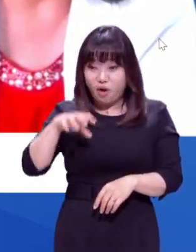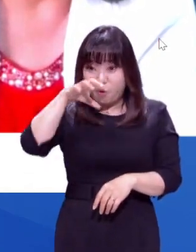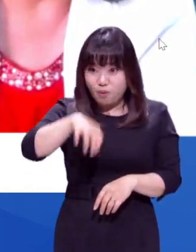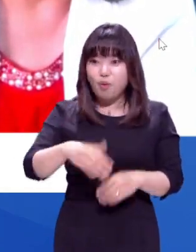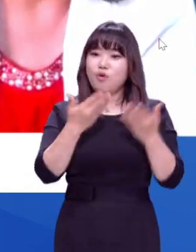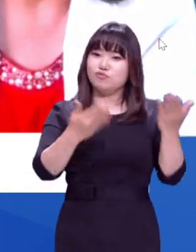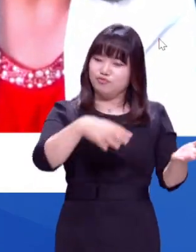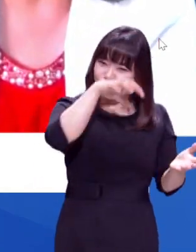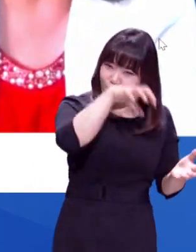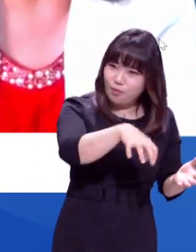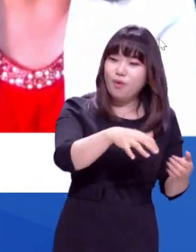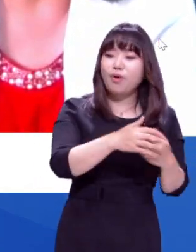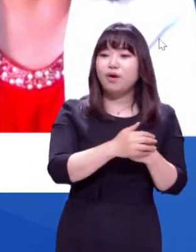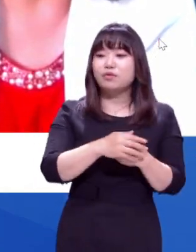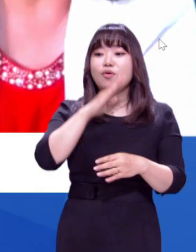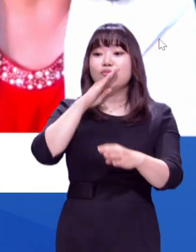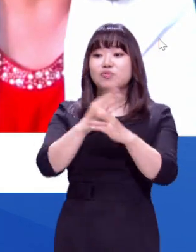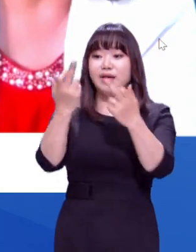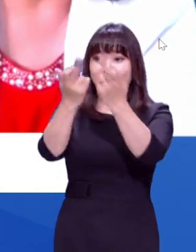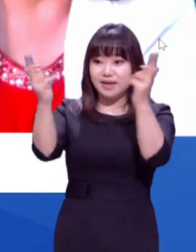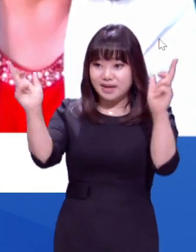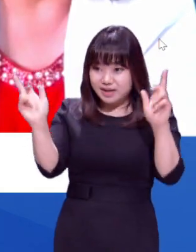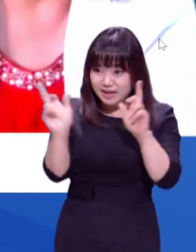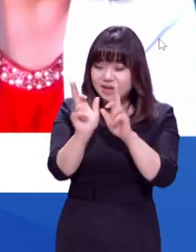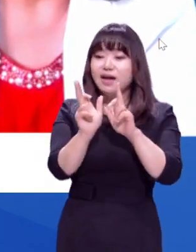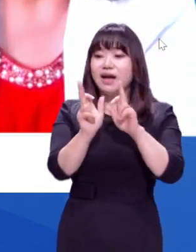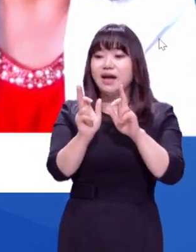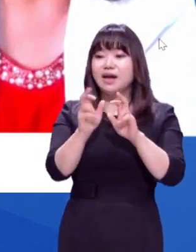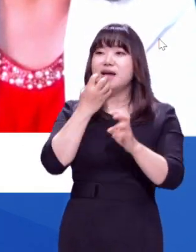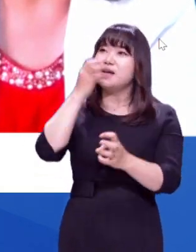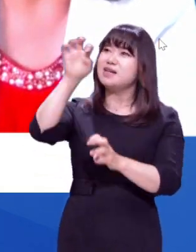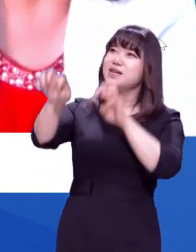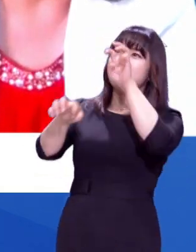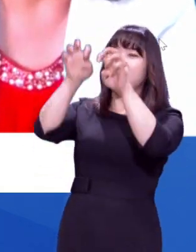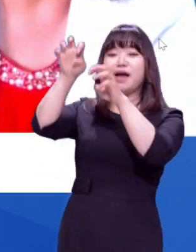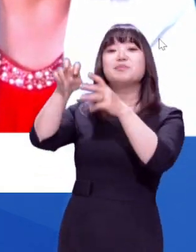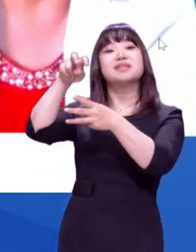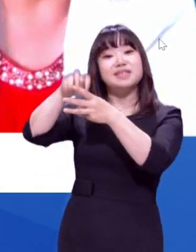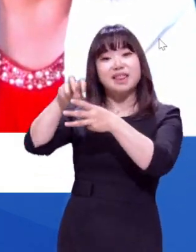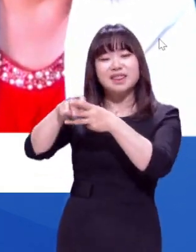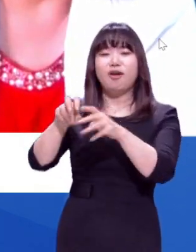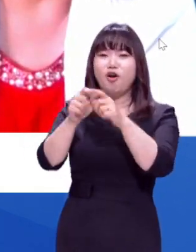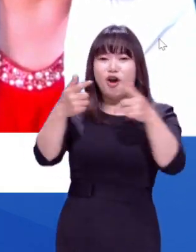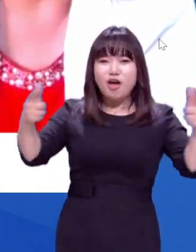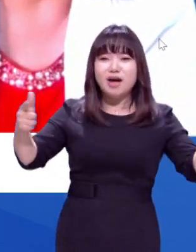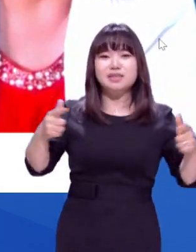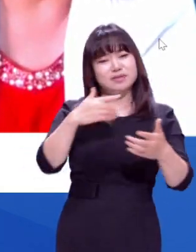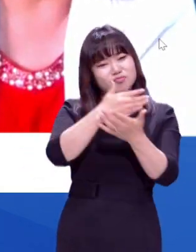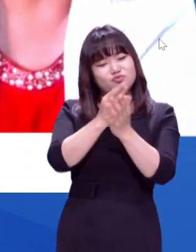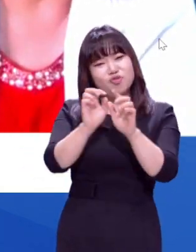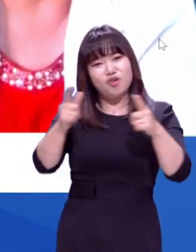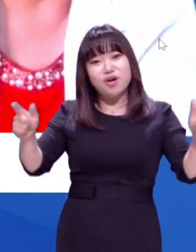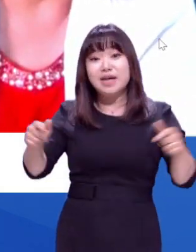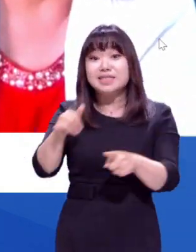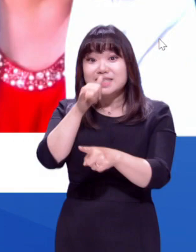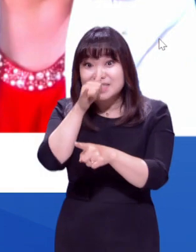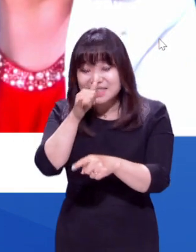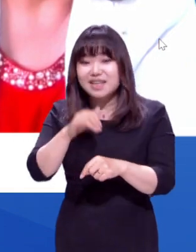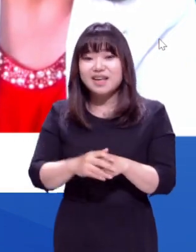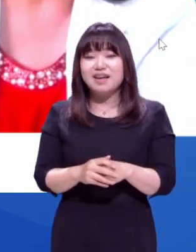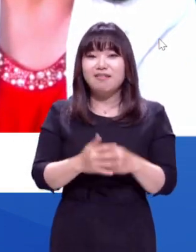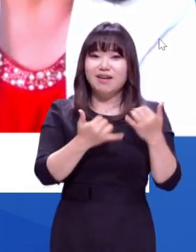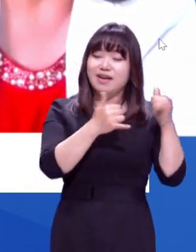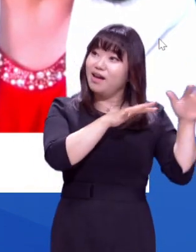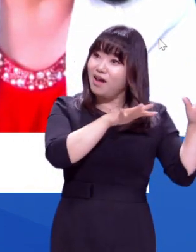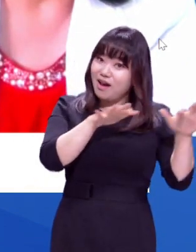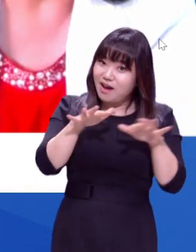휴양 콘도미니엄, 북한산 국제 클라이밍 센터 등 가족과 함께 즐길 수 있는 다양한 시설이 조성되어